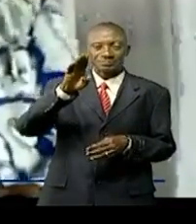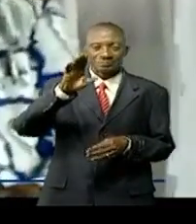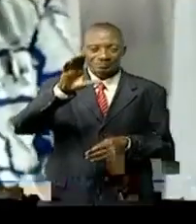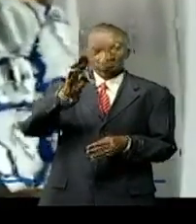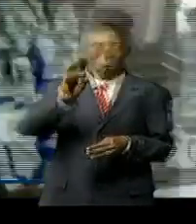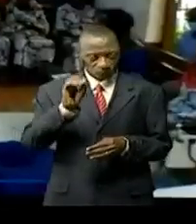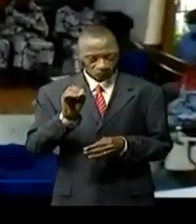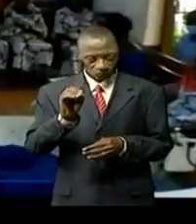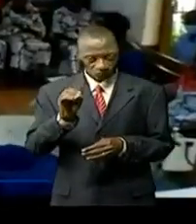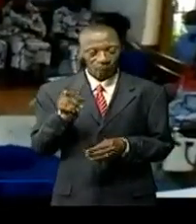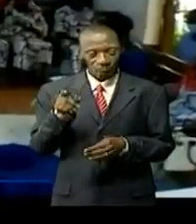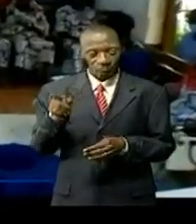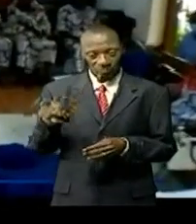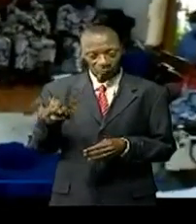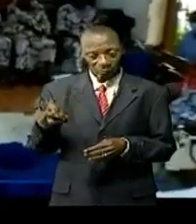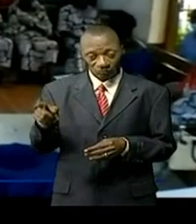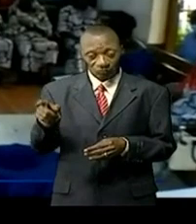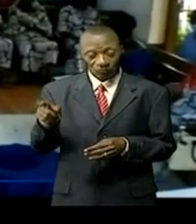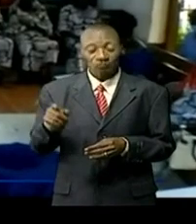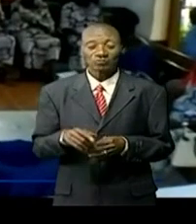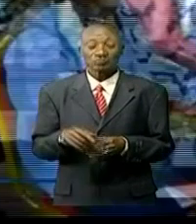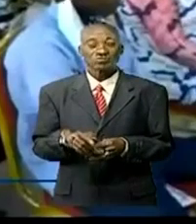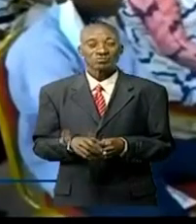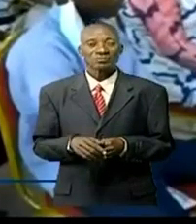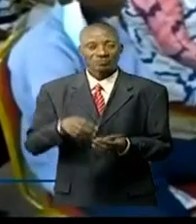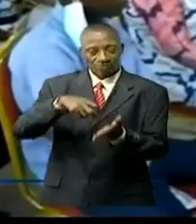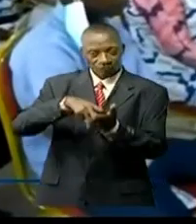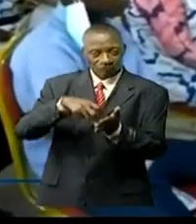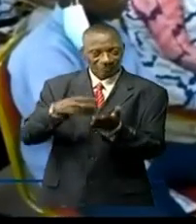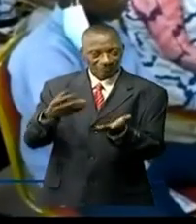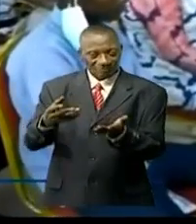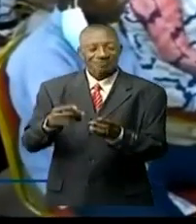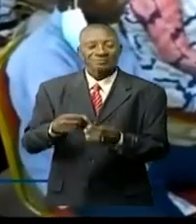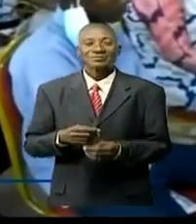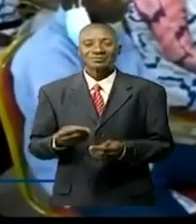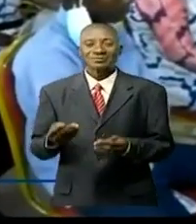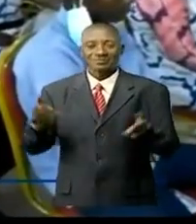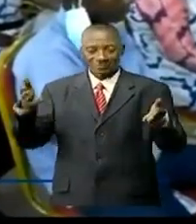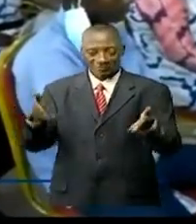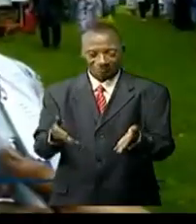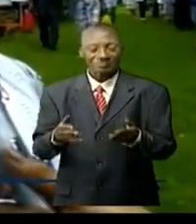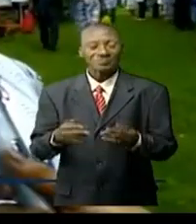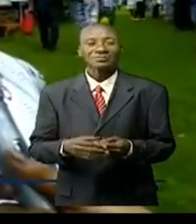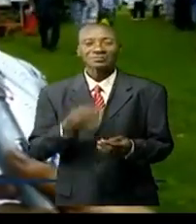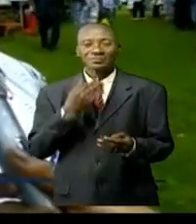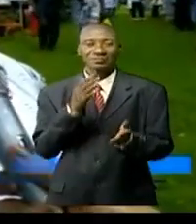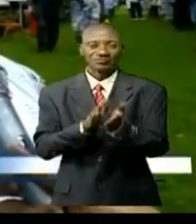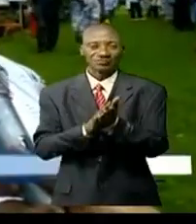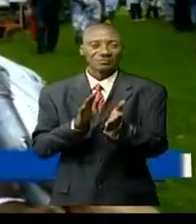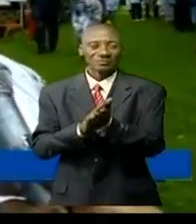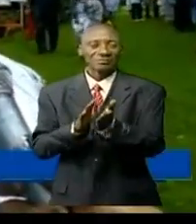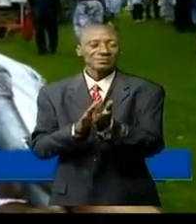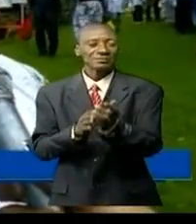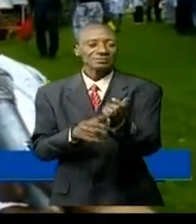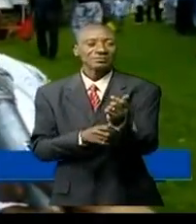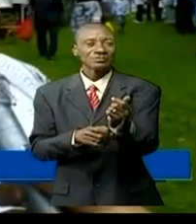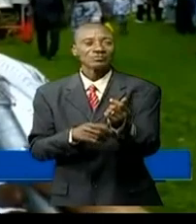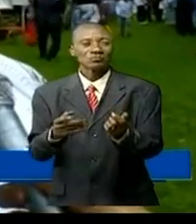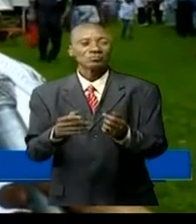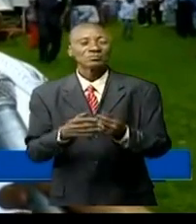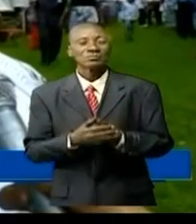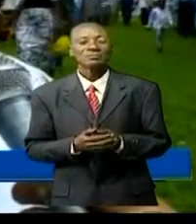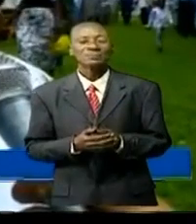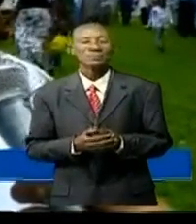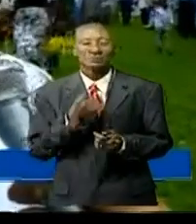sensibiliser les fidèles de la CBECO à plus d'ardeur au travail. Ce mois, nous avons beaucoup plus mis l'accent